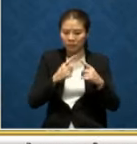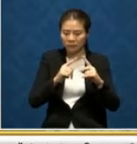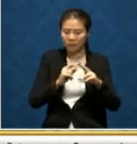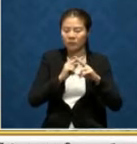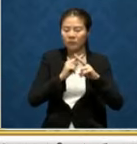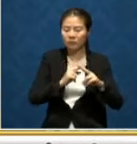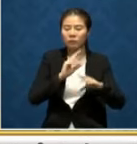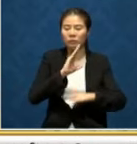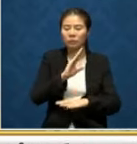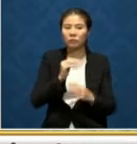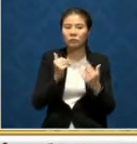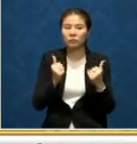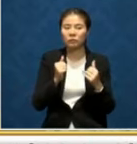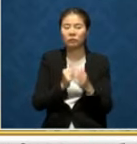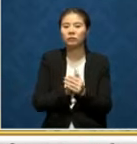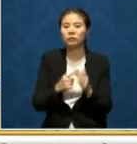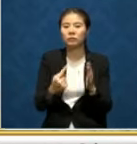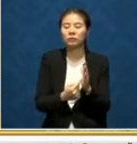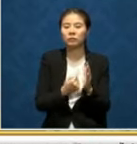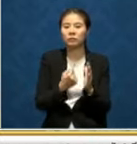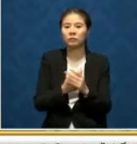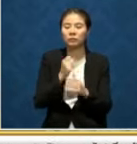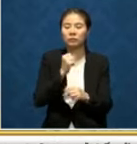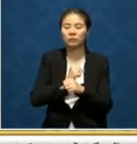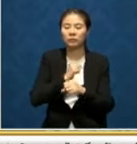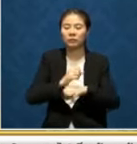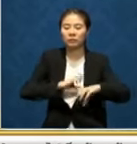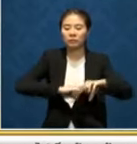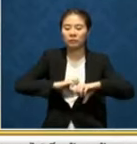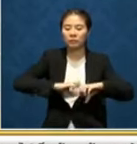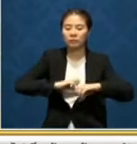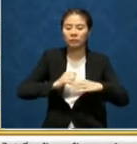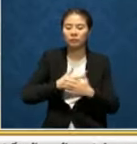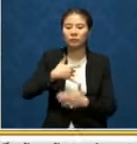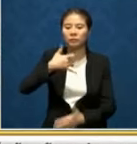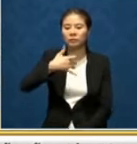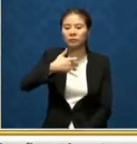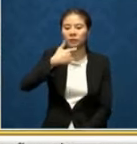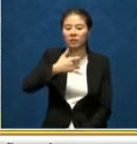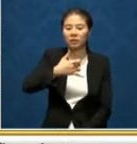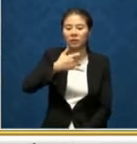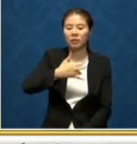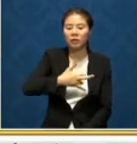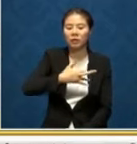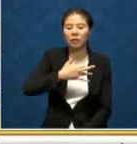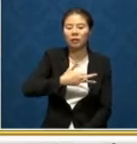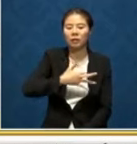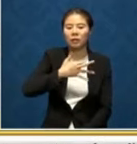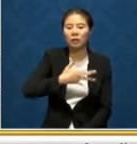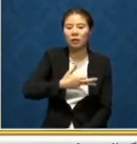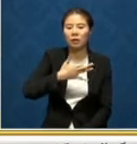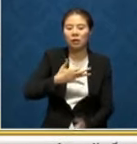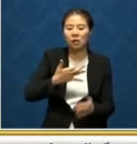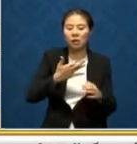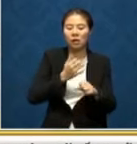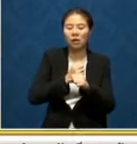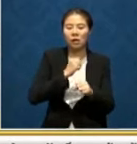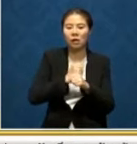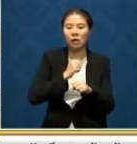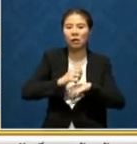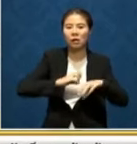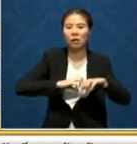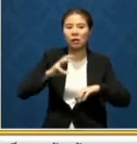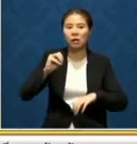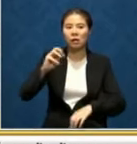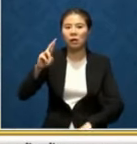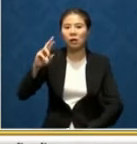กลับมาปัดฝุ่นกรณีนี้ใหม่แล้วให้การบินไทยกลับมาทำสัญญาเช่าอาคาร mroอีกครั้งเป็นเวลา50ปี